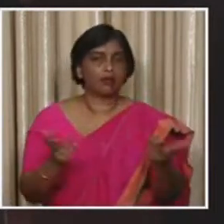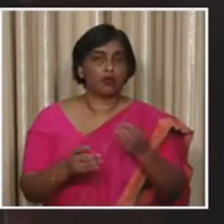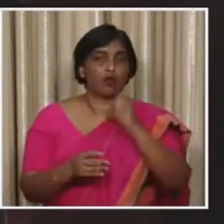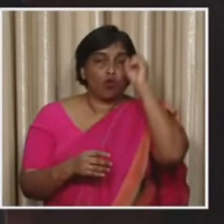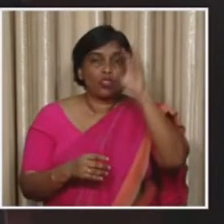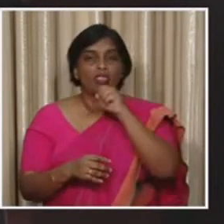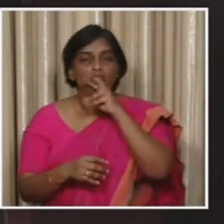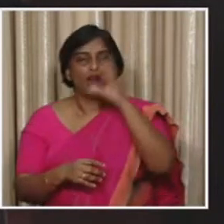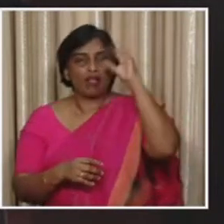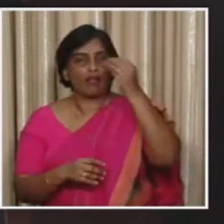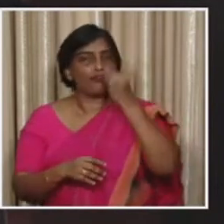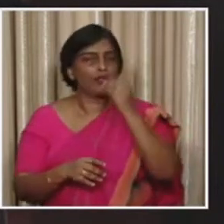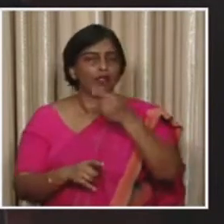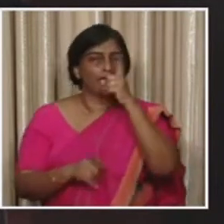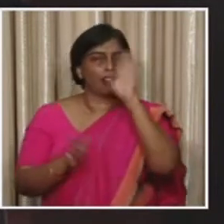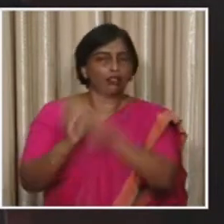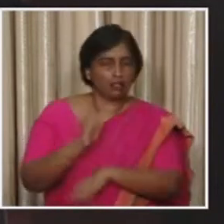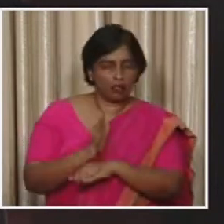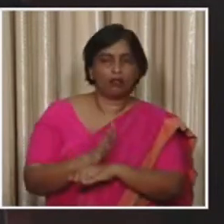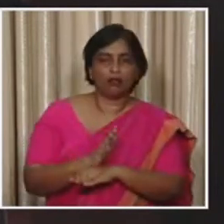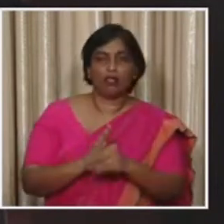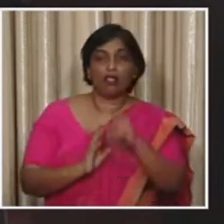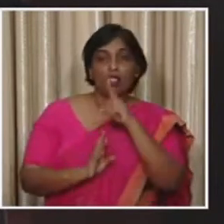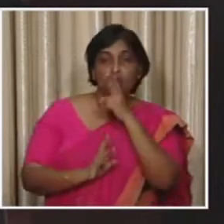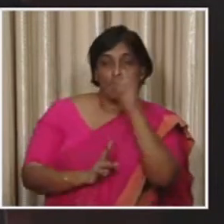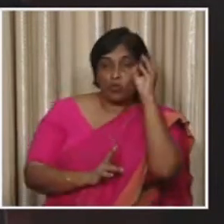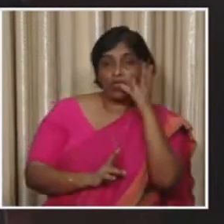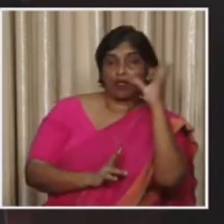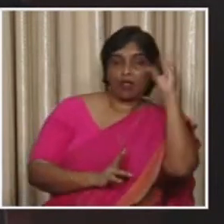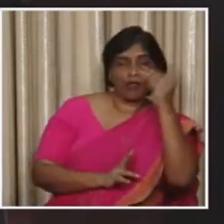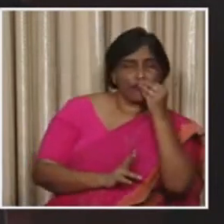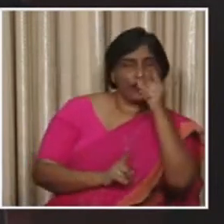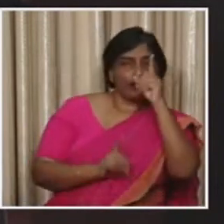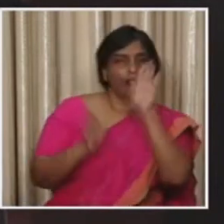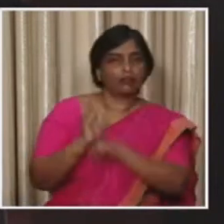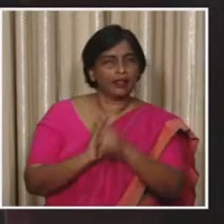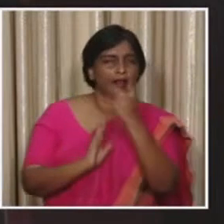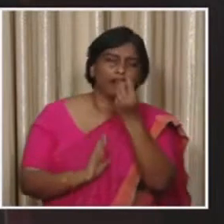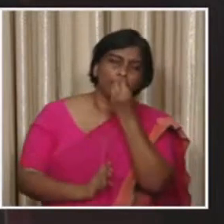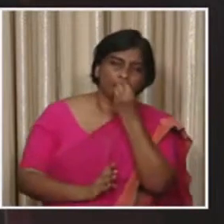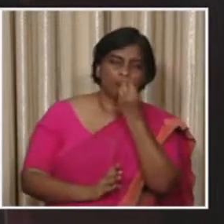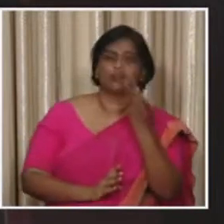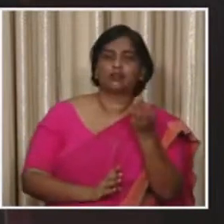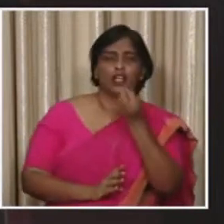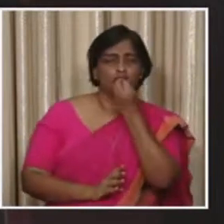තුන කාපු අය වේල් දෙක කනකොට, වේල් දෙක කාපු අය එක වේල කනකොට, එක වේල කාපු